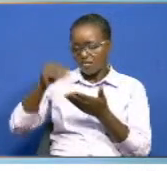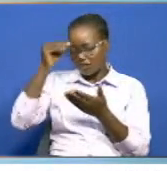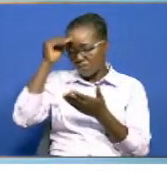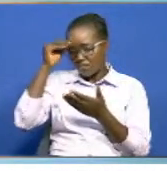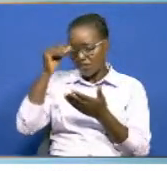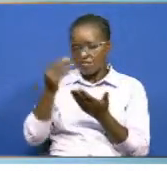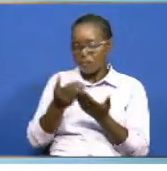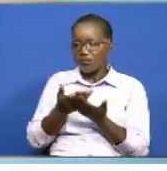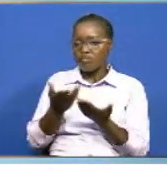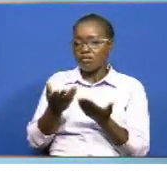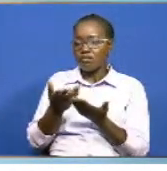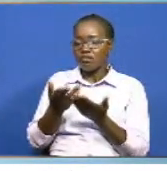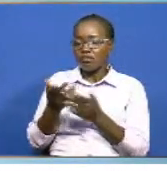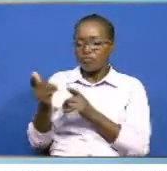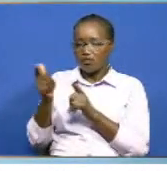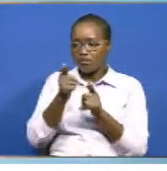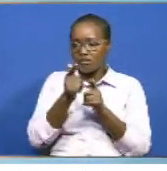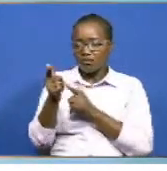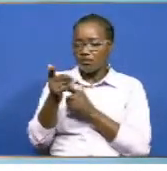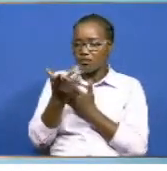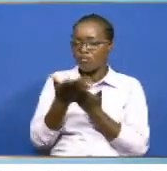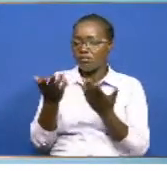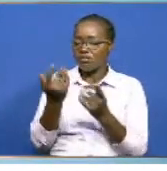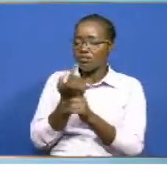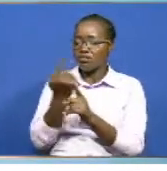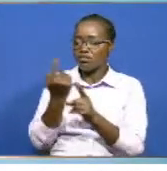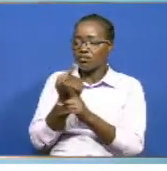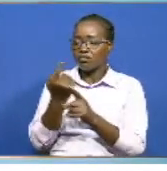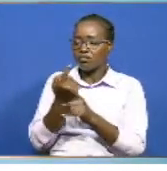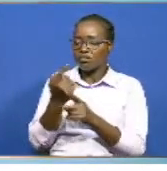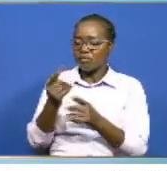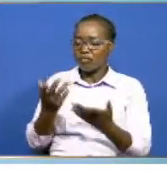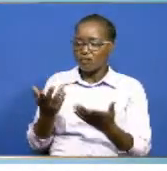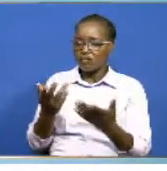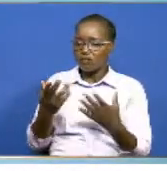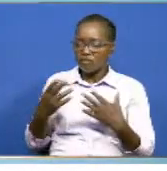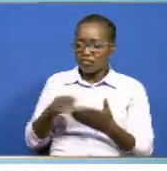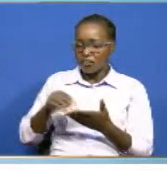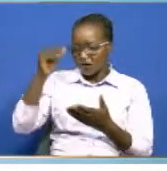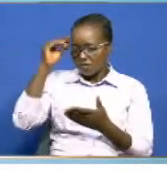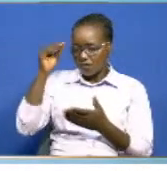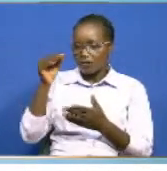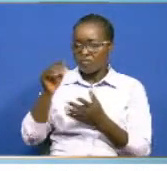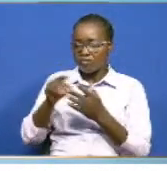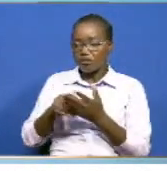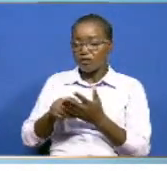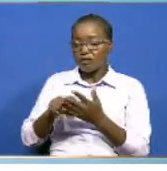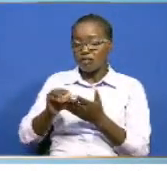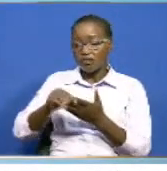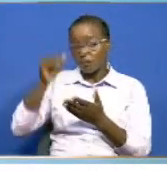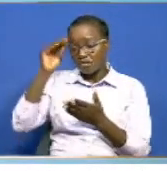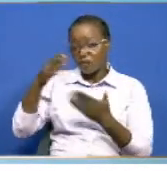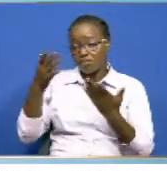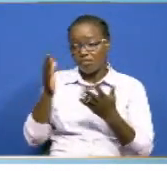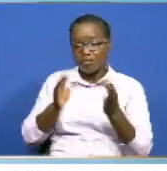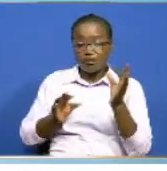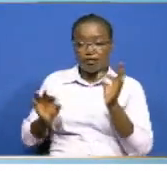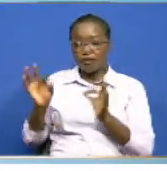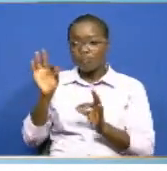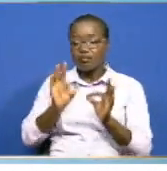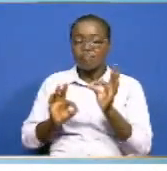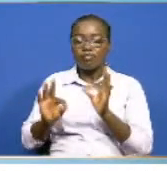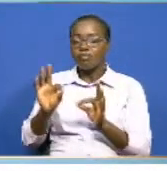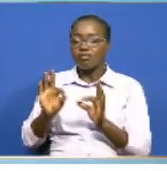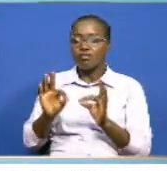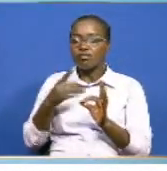kuna video mbalimbali zilikuwa zinatembea. Uh-huh. Watoto wanajifunza hata kukatika, kudensi na vitu kama hizo. So unapata ya